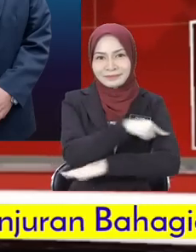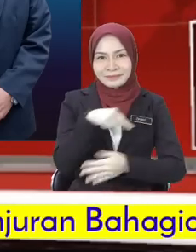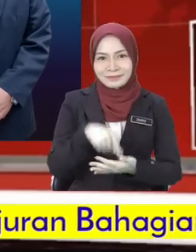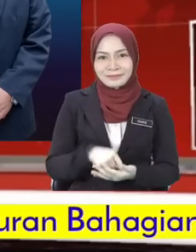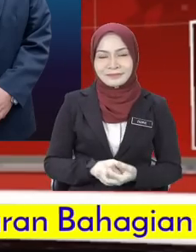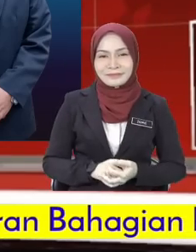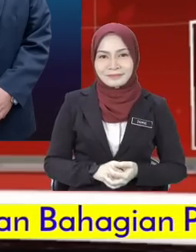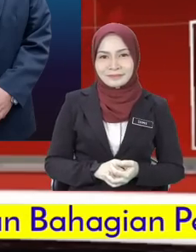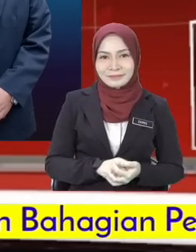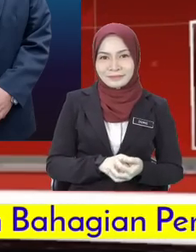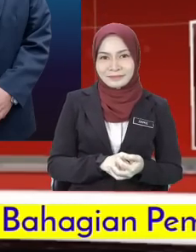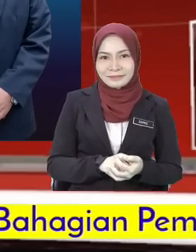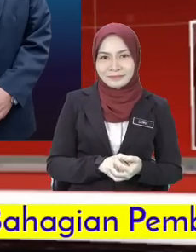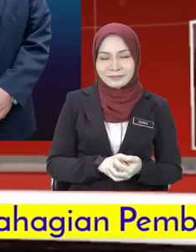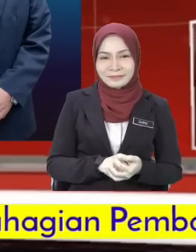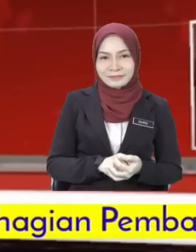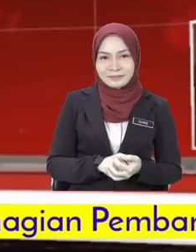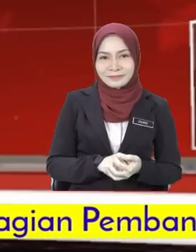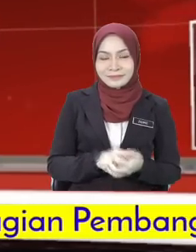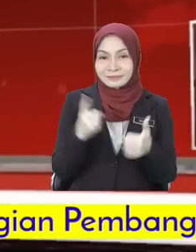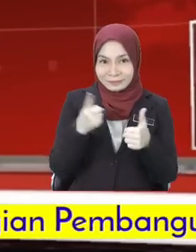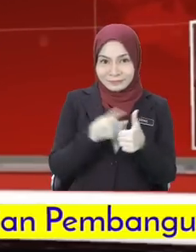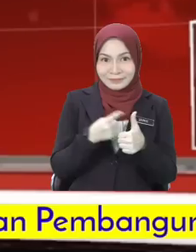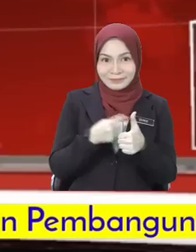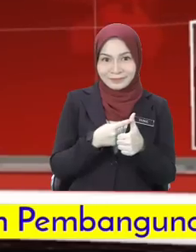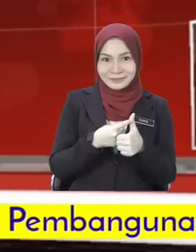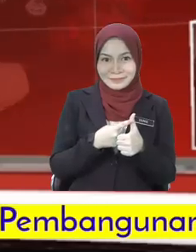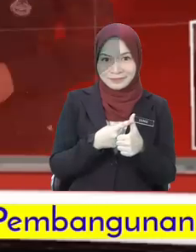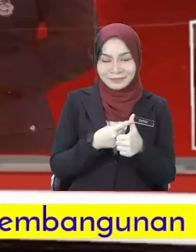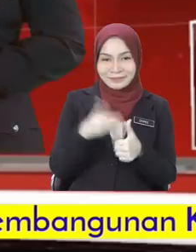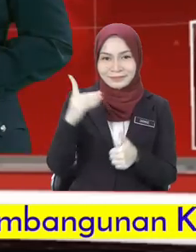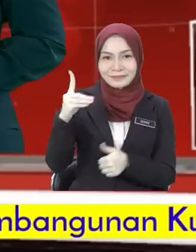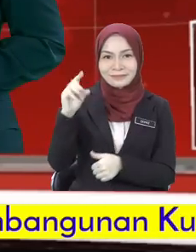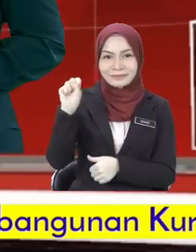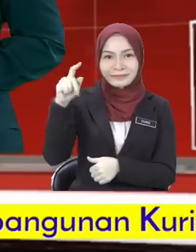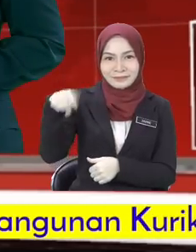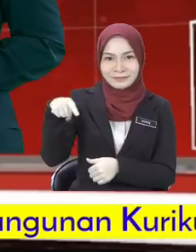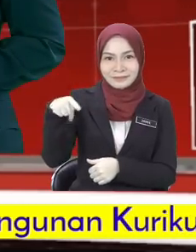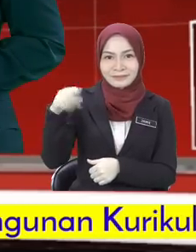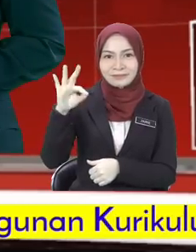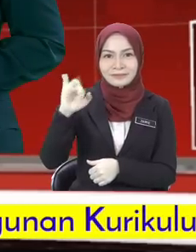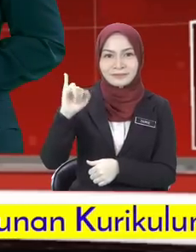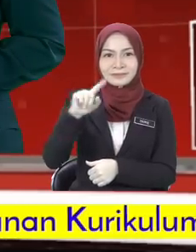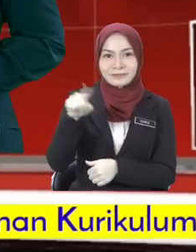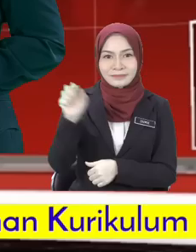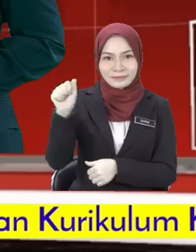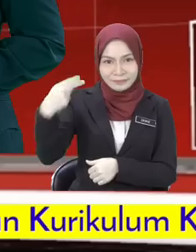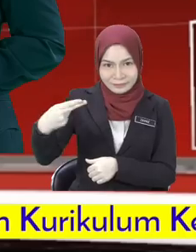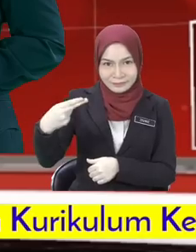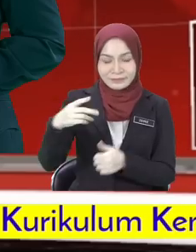benar-benar yang akan bersama-sama dengan kita ialah di SV murah